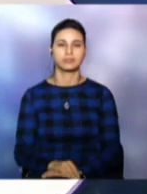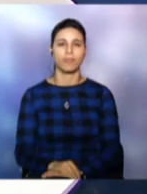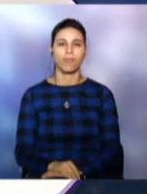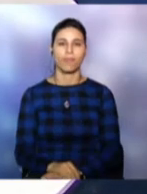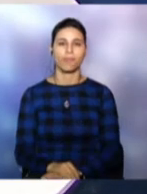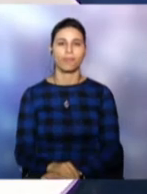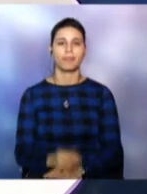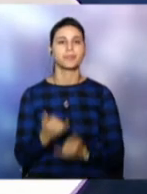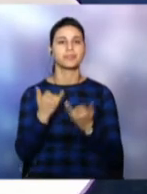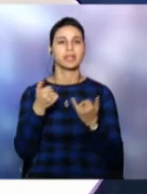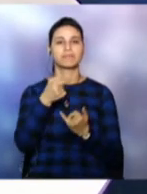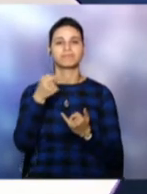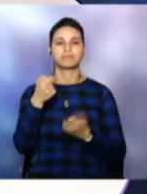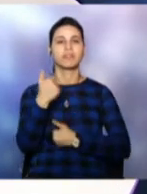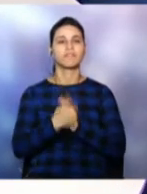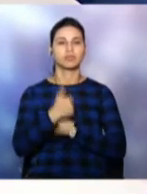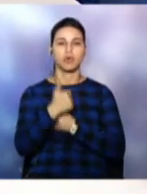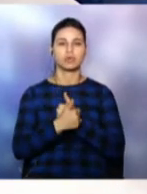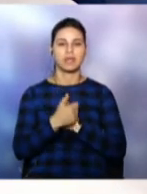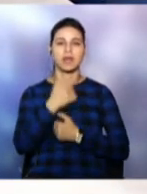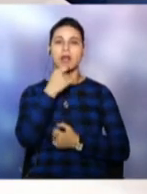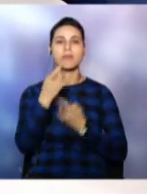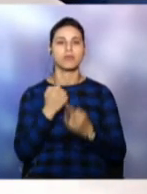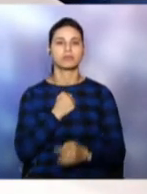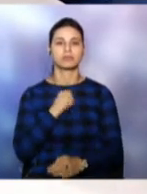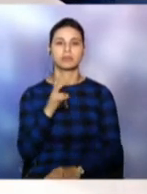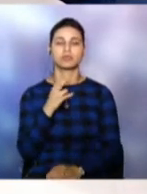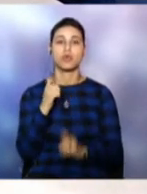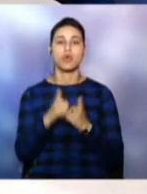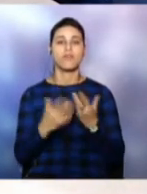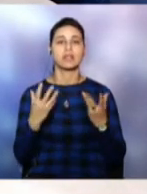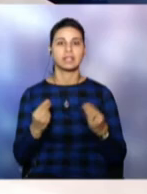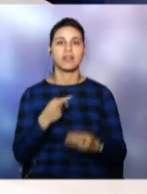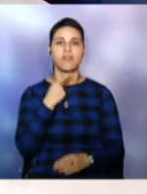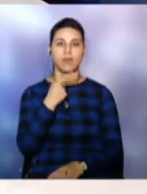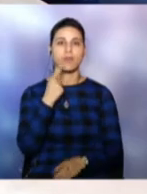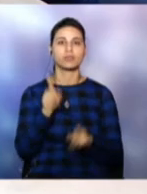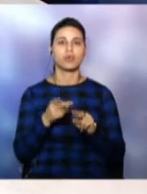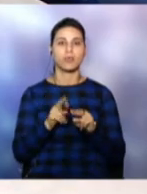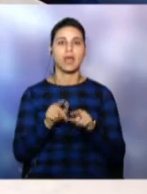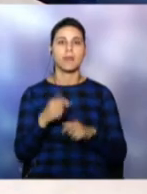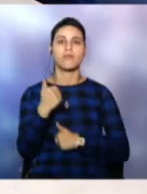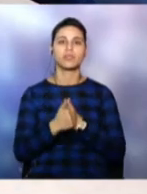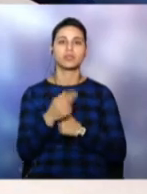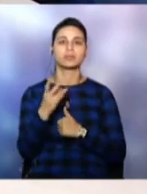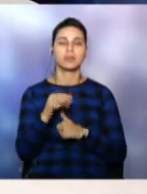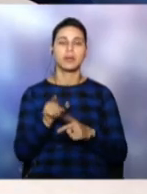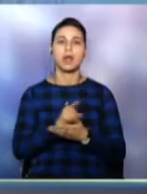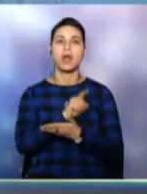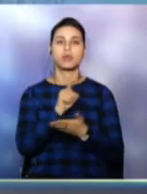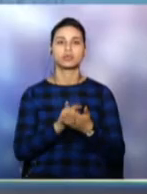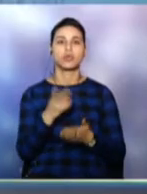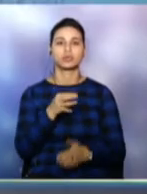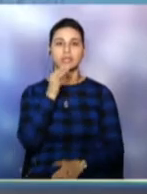დღეს შეიძლება გამოვტოვოთ ვიქტორინა. მაყურებელი არ გაგვიბრაზდება, იმიტომ რომ ყოველ დღე საუბრობთ ხოლმე ამ ვიქტორინაზე, თუმცა აუცილებლად